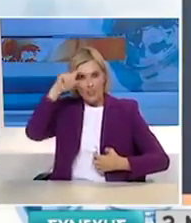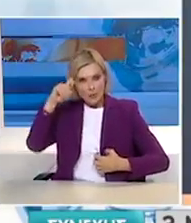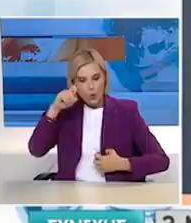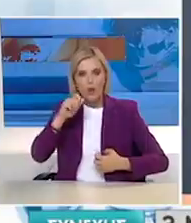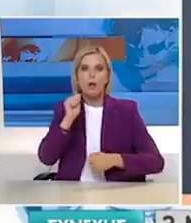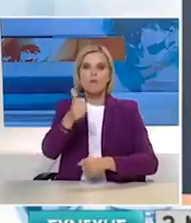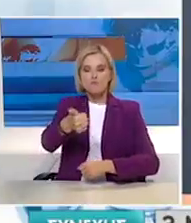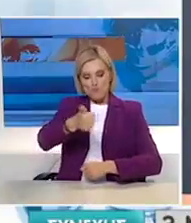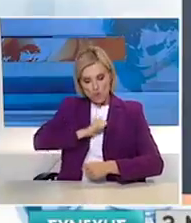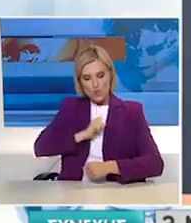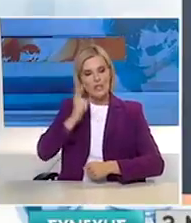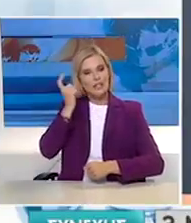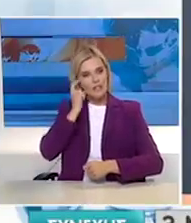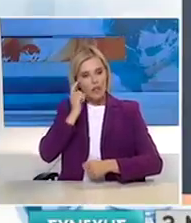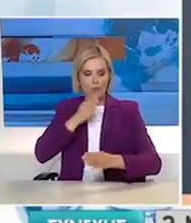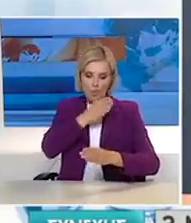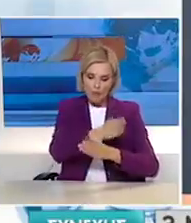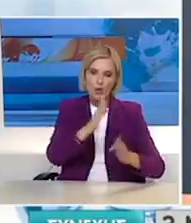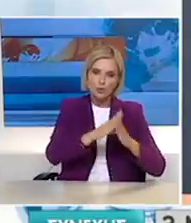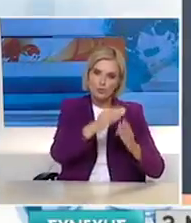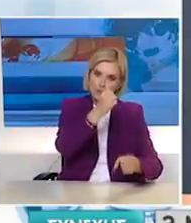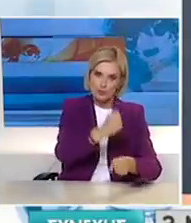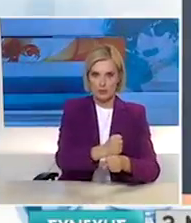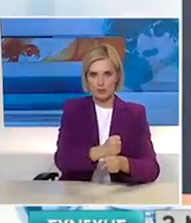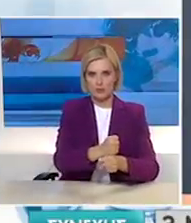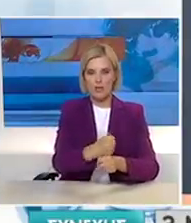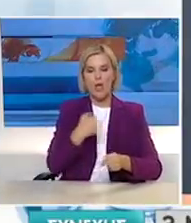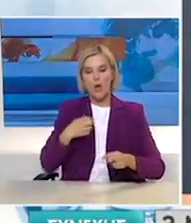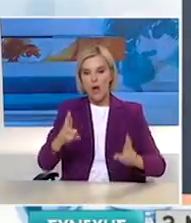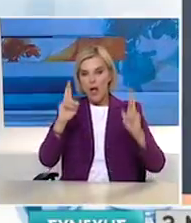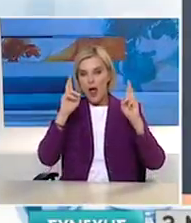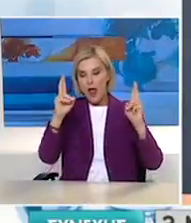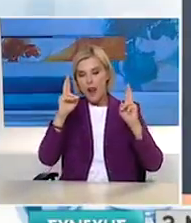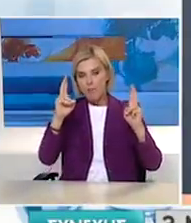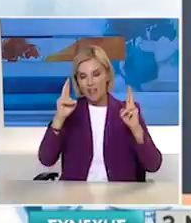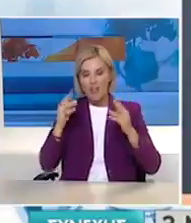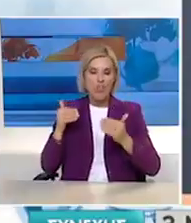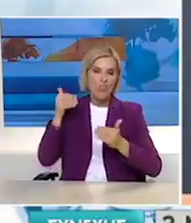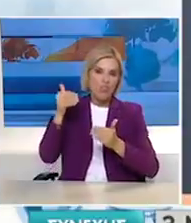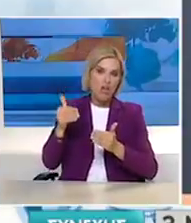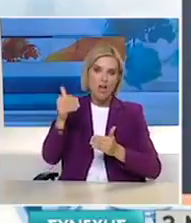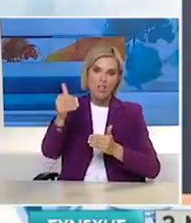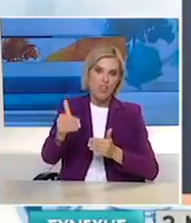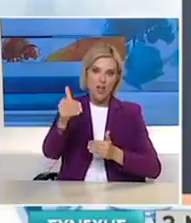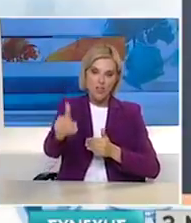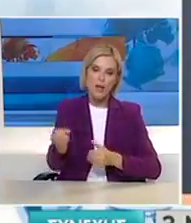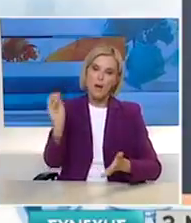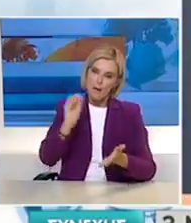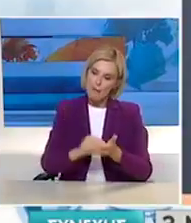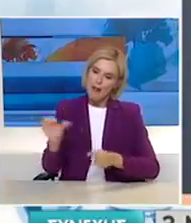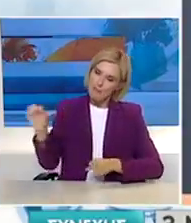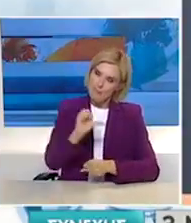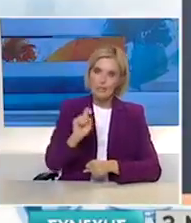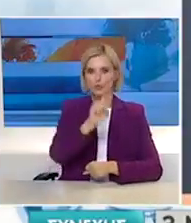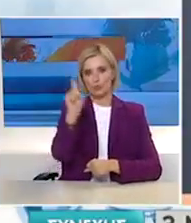εμείς και οι επαφές μας. Ελπίζω να καταφέρουμε να γυρίσουμε κάποια στιγμή στην ίδια κανονικότητα και όχι σε μια εντελώς νέα